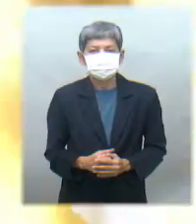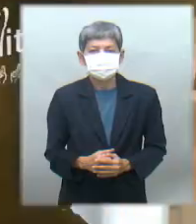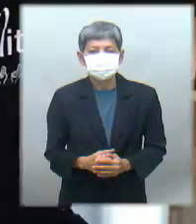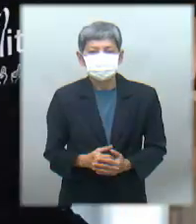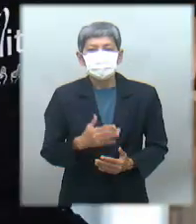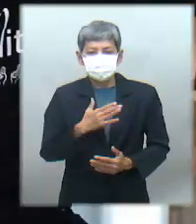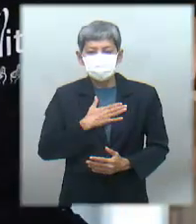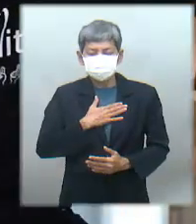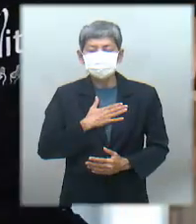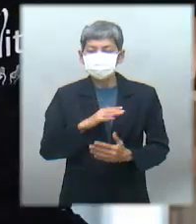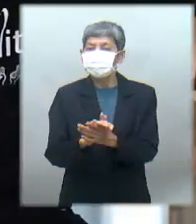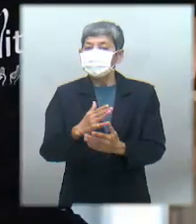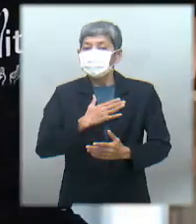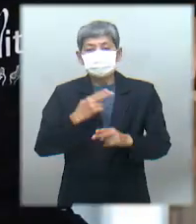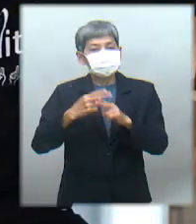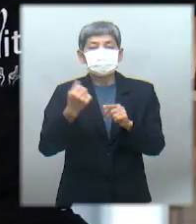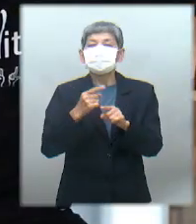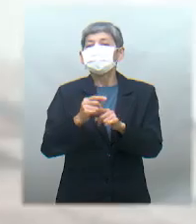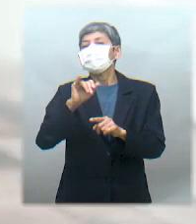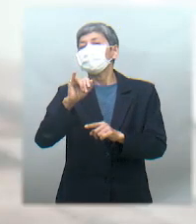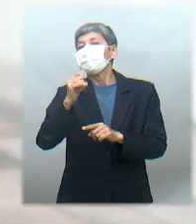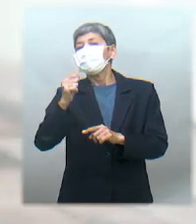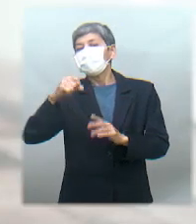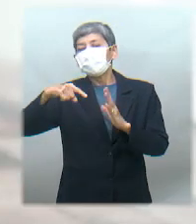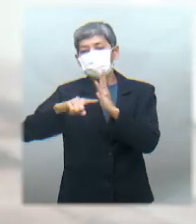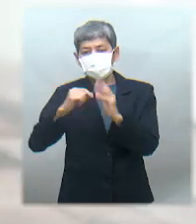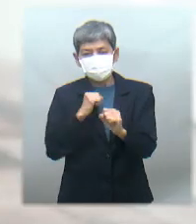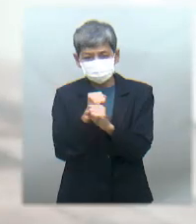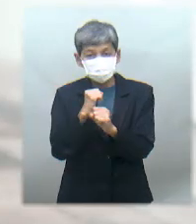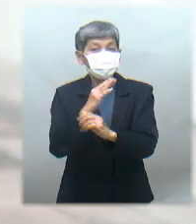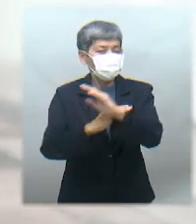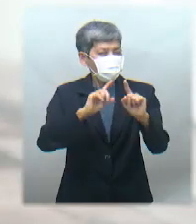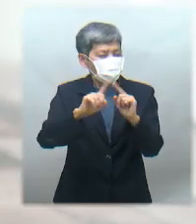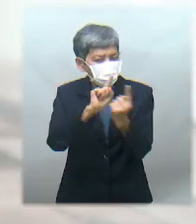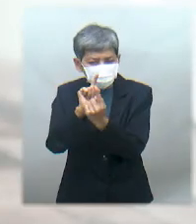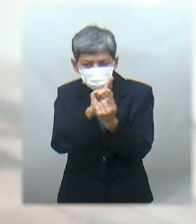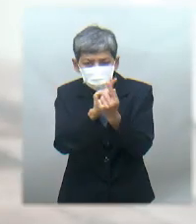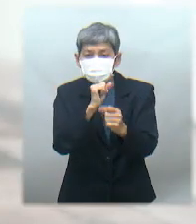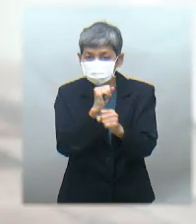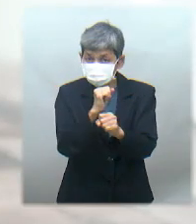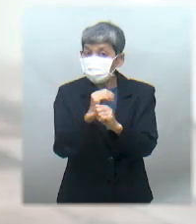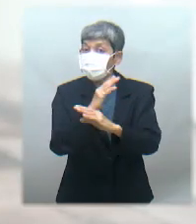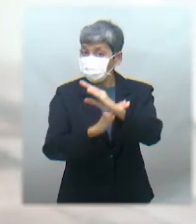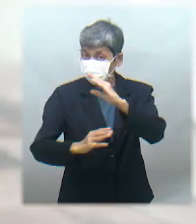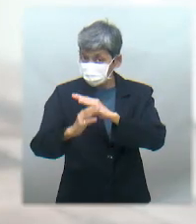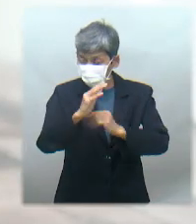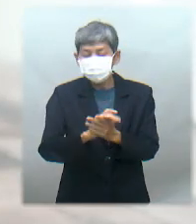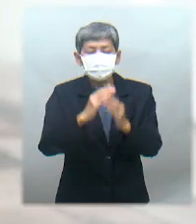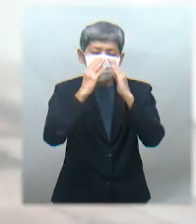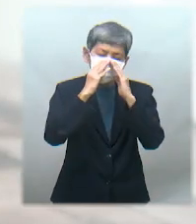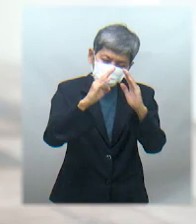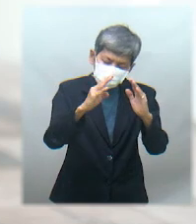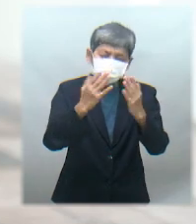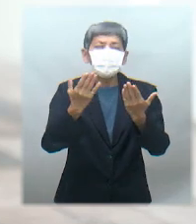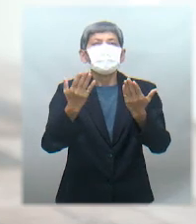จารวัด เลไทยสง ชื่เลชื่อ i ครัผมได้ทำมากัคนวิการที่หลากหายก็คอทั้งแต่คนวการทางสายต้า